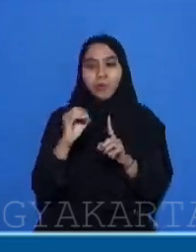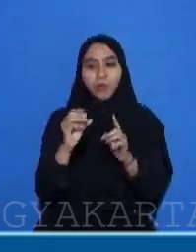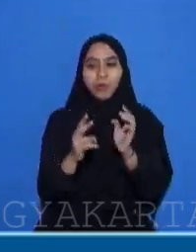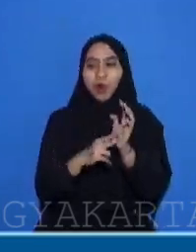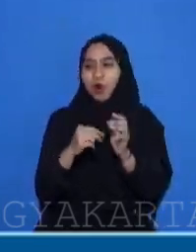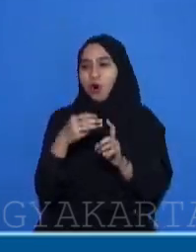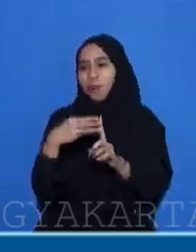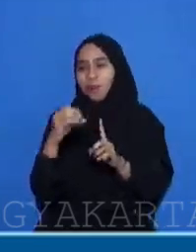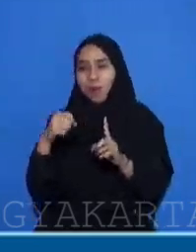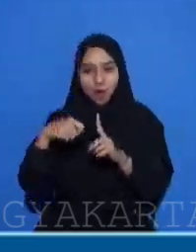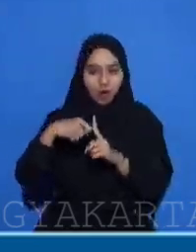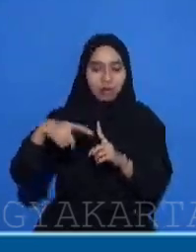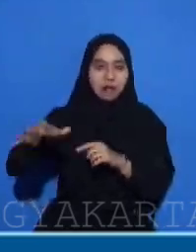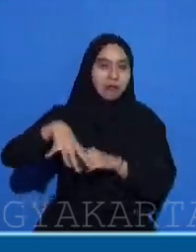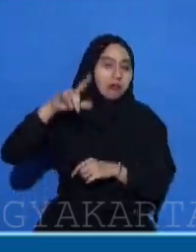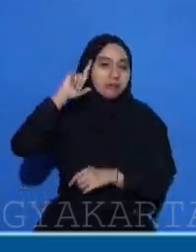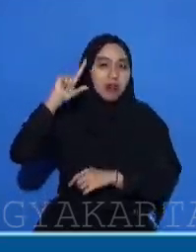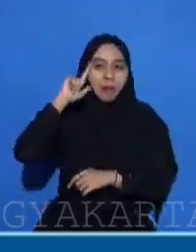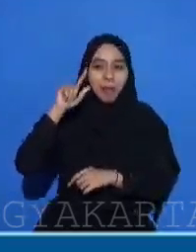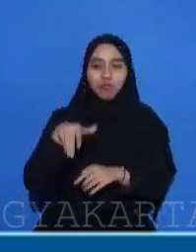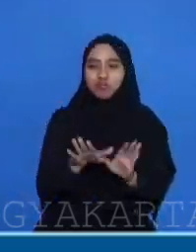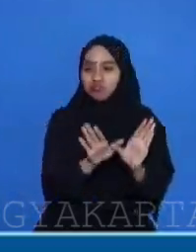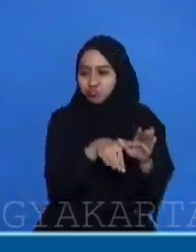ngan cunggan peksi